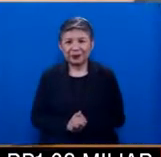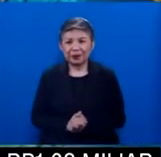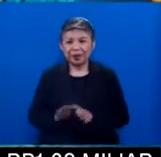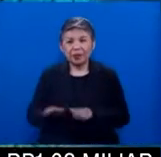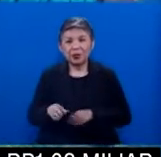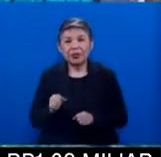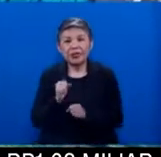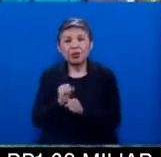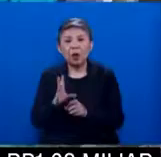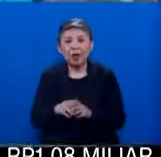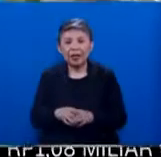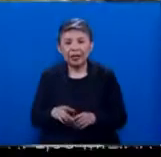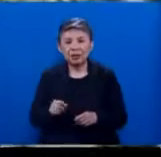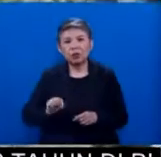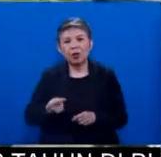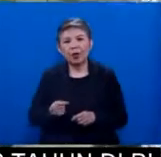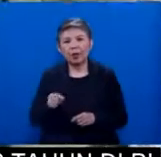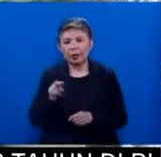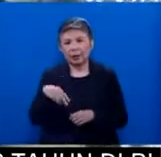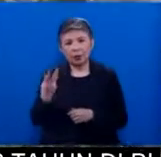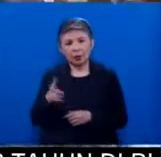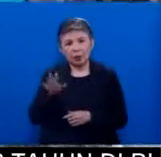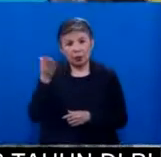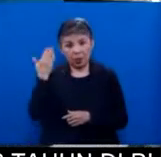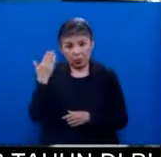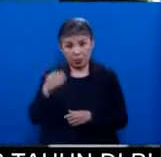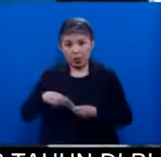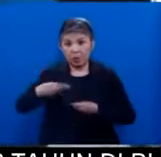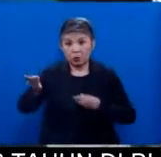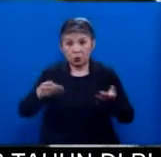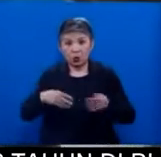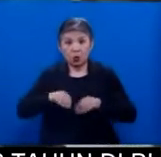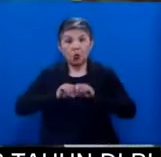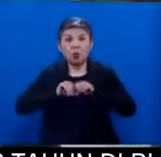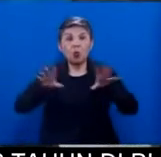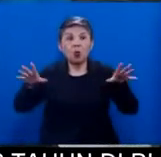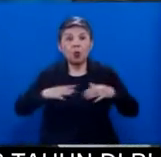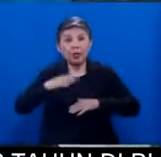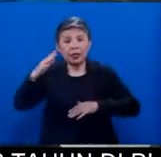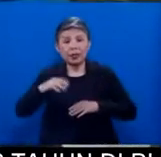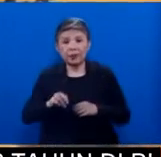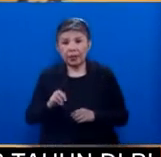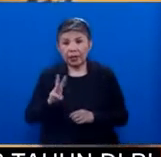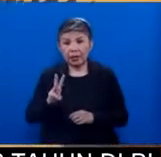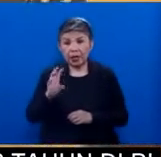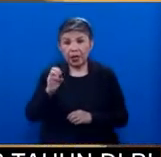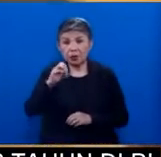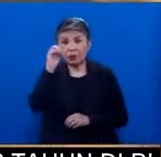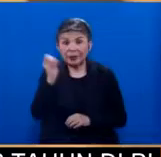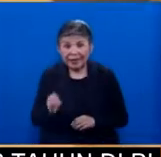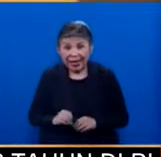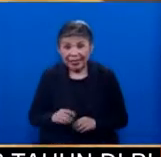Memelihara iguana ini ditekuni Reza sejak 2 tahun terakhir. Penjualannya bahkan sudah meningkat hingga 300% di masa